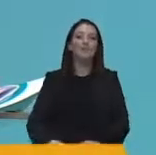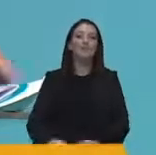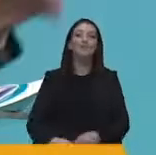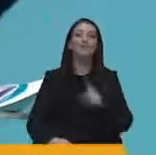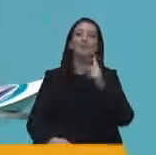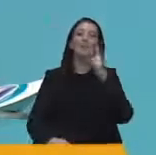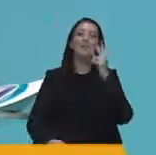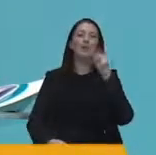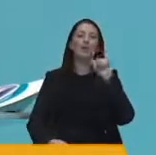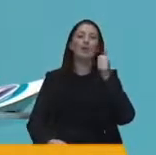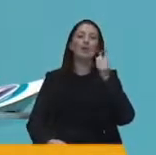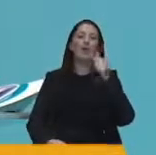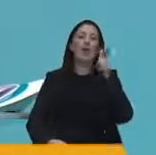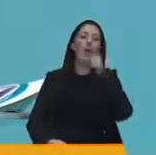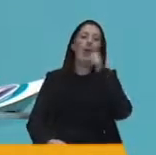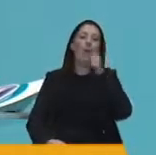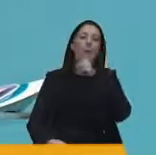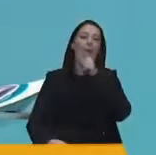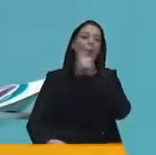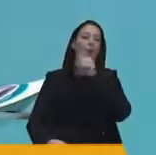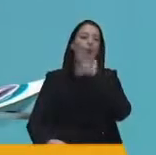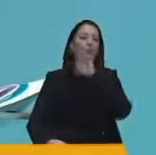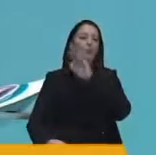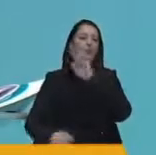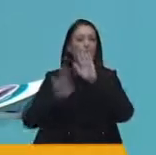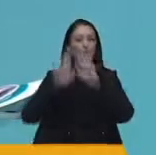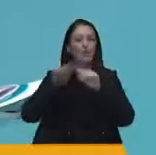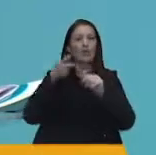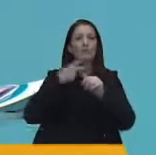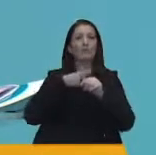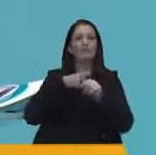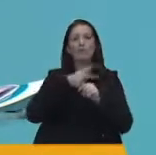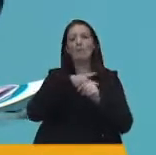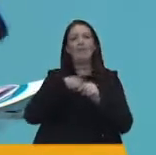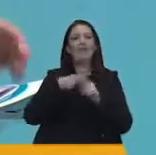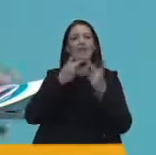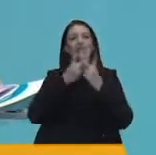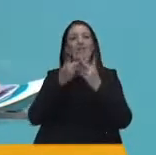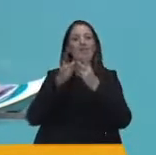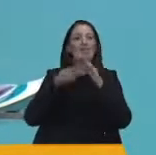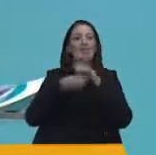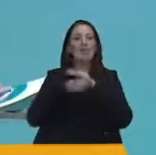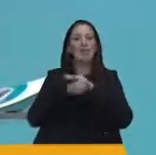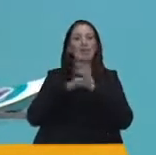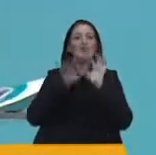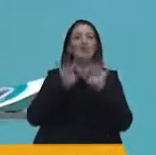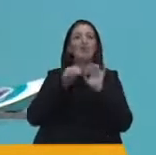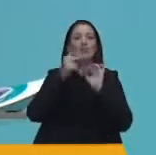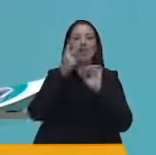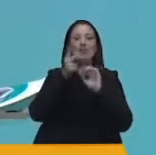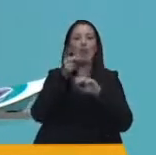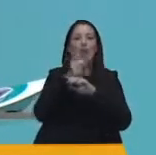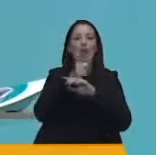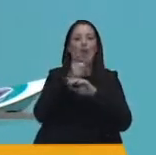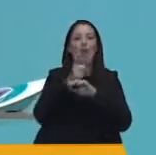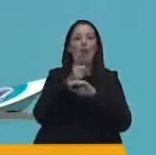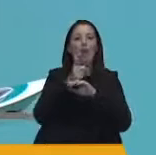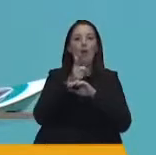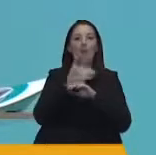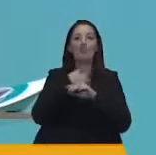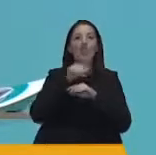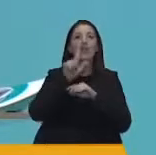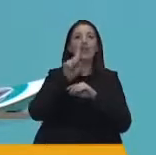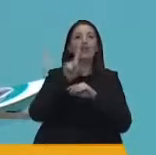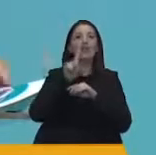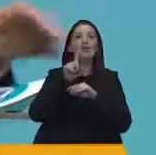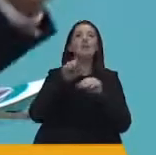Birkaç gündür kameraları koyduk. Bizim belediyenin web sitesine girerseniz şu an iki tane kamera canlı